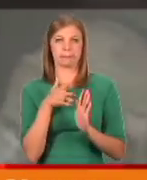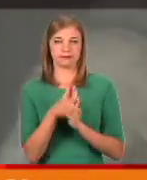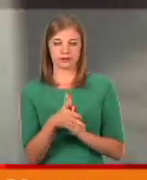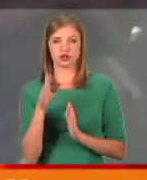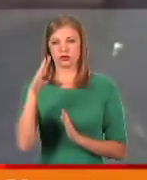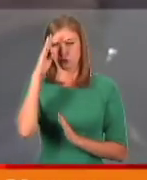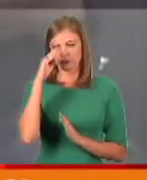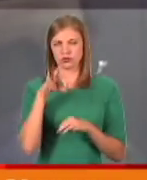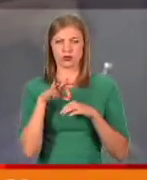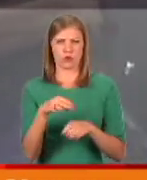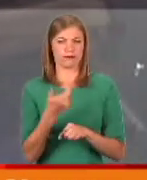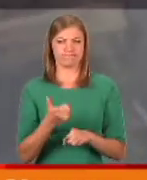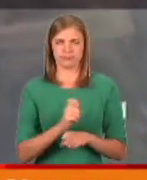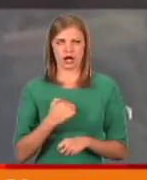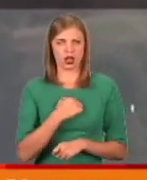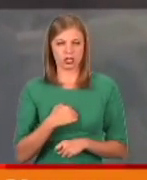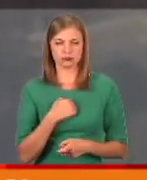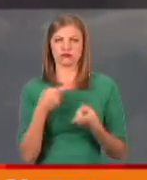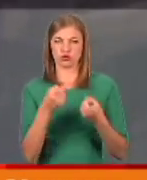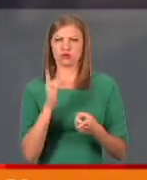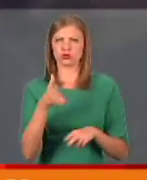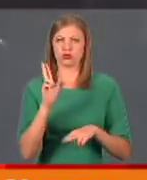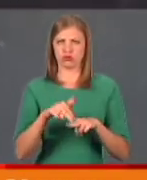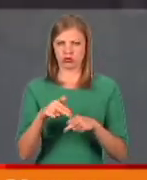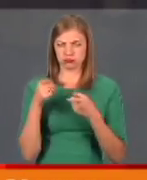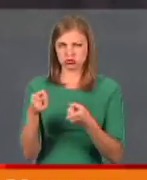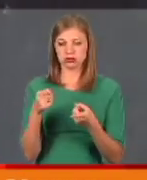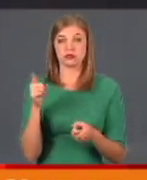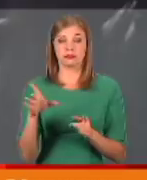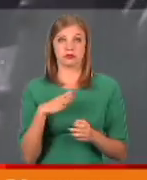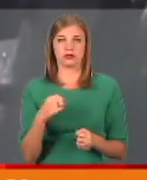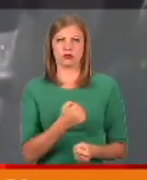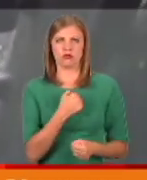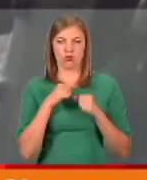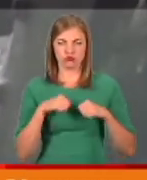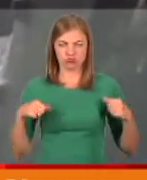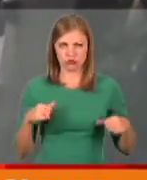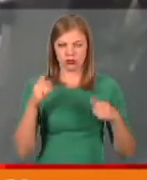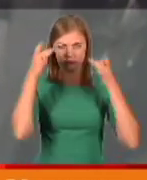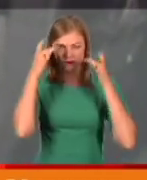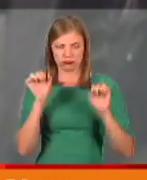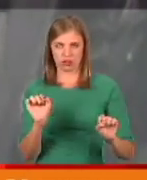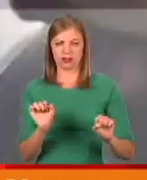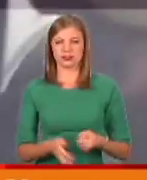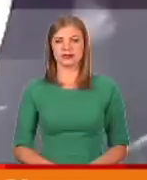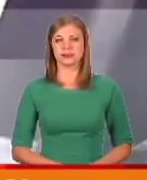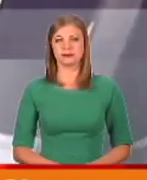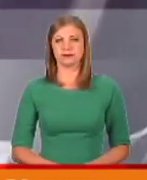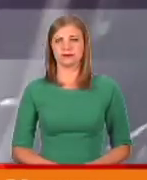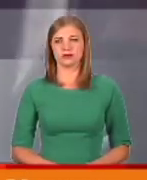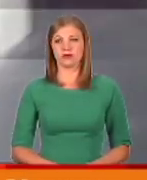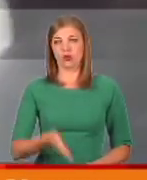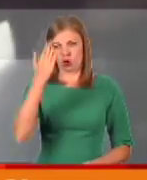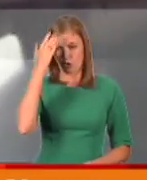Чоловік поводився вкрай агресивно, погрожував і поліцейським. Він був у бронежилеті і касці. В